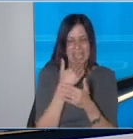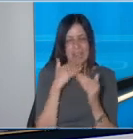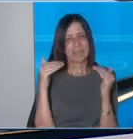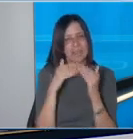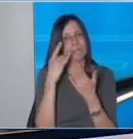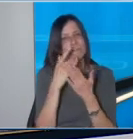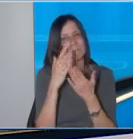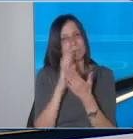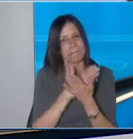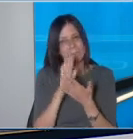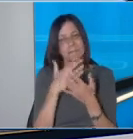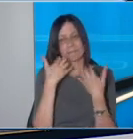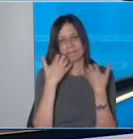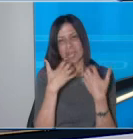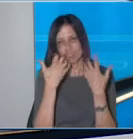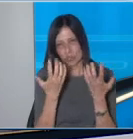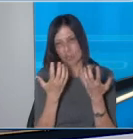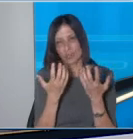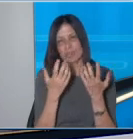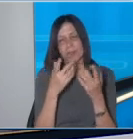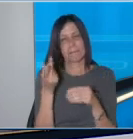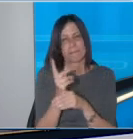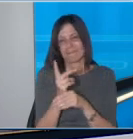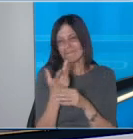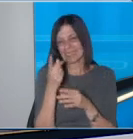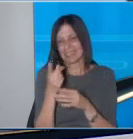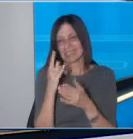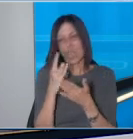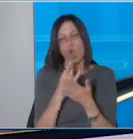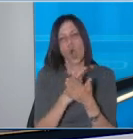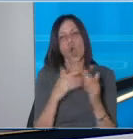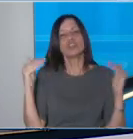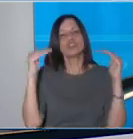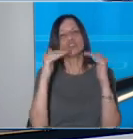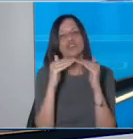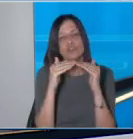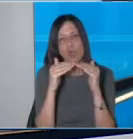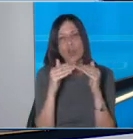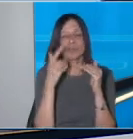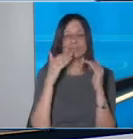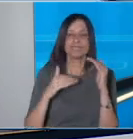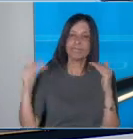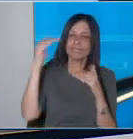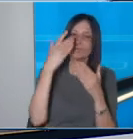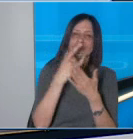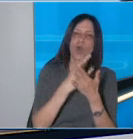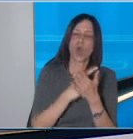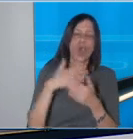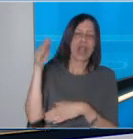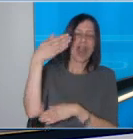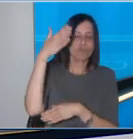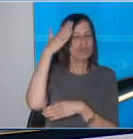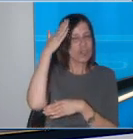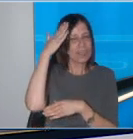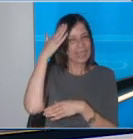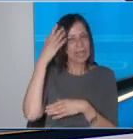הפסיקה והפרשנות, כמובן דברים מפרשים אותם על פי השוויון, אבל ברגע, once זה חוק שוויון, הוא יתעלה על חוק הלאום, שחוק הלאום מכיר